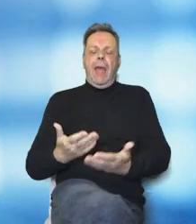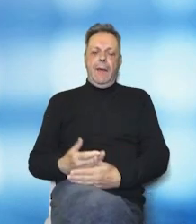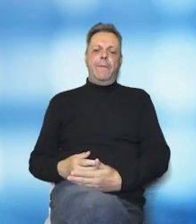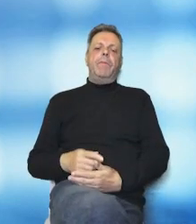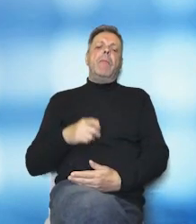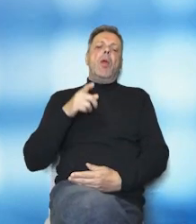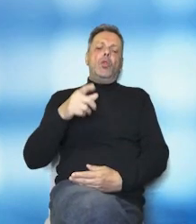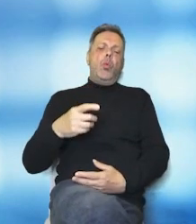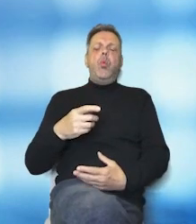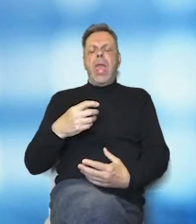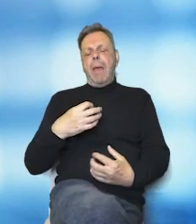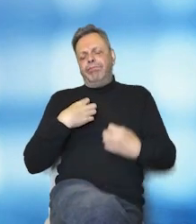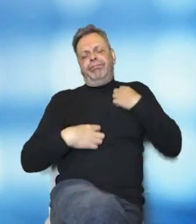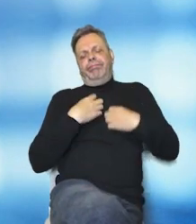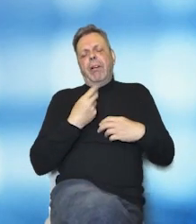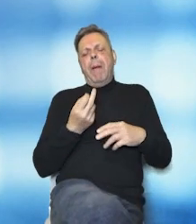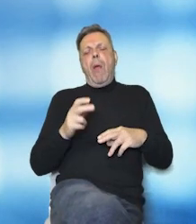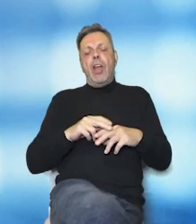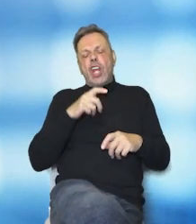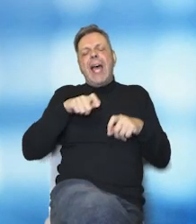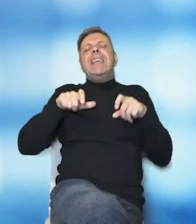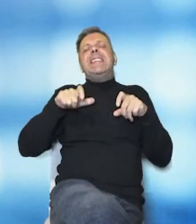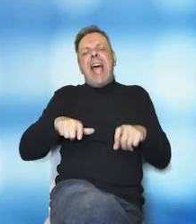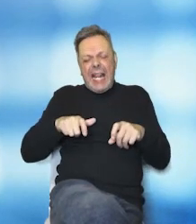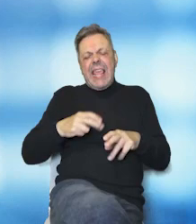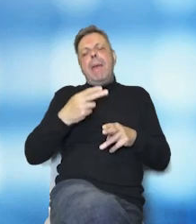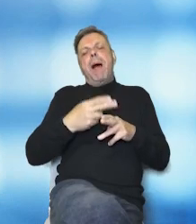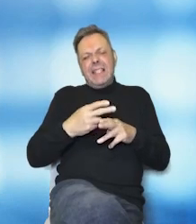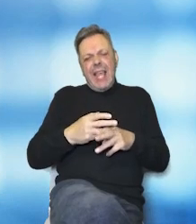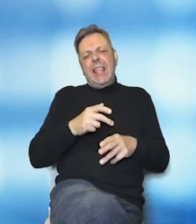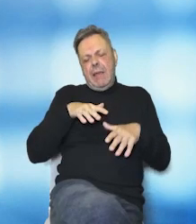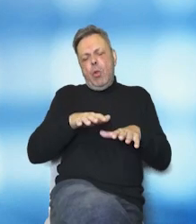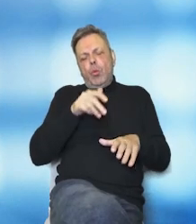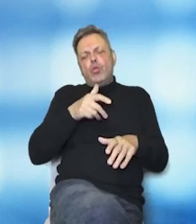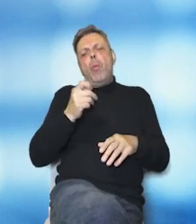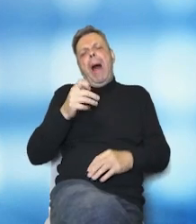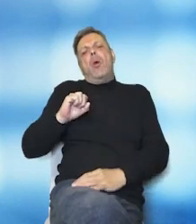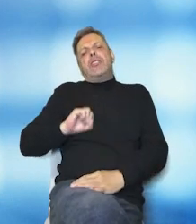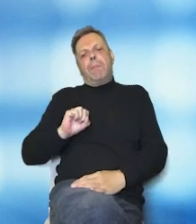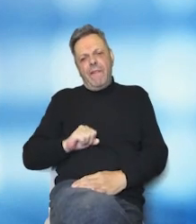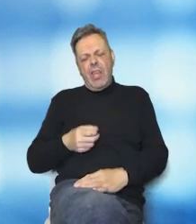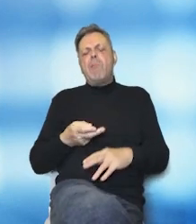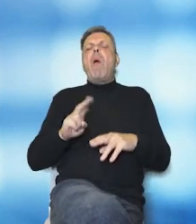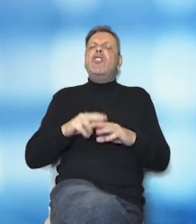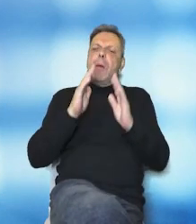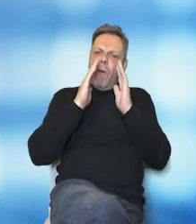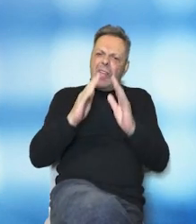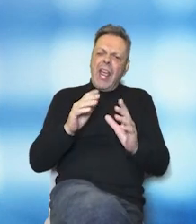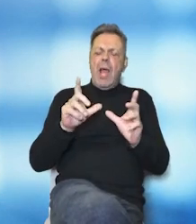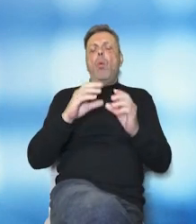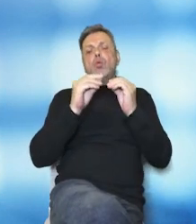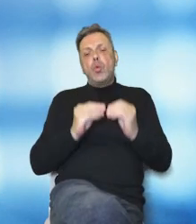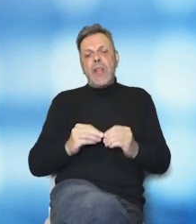je tu frustracija malo veća. Stari pacijenti su malo strpljiviji jer imaju više, a može i povjerenja prema sustavu, a